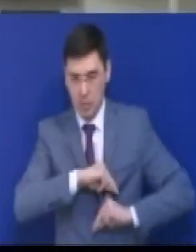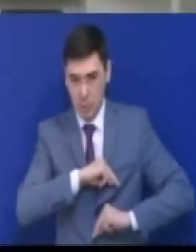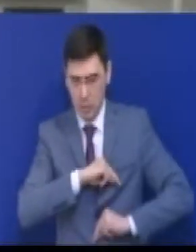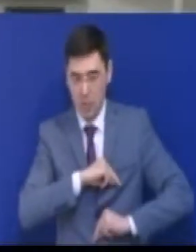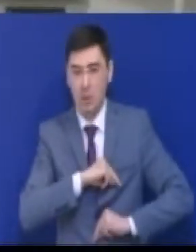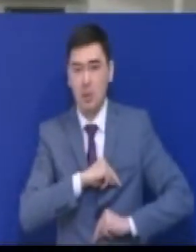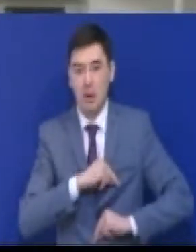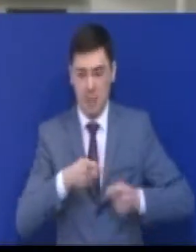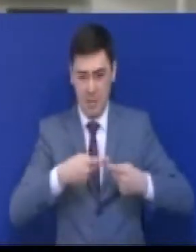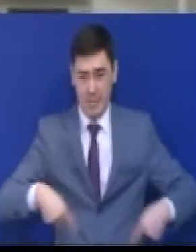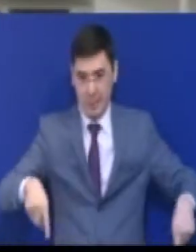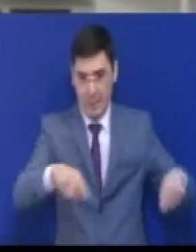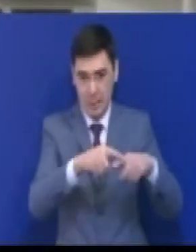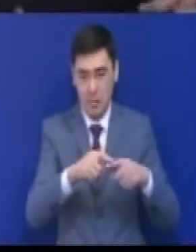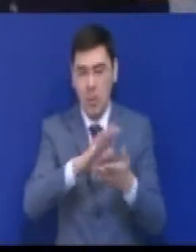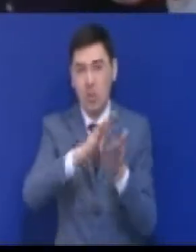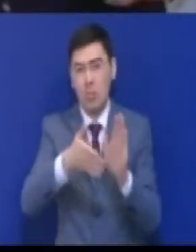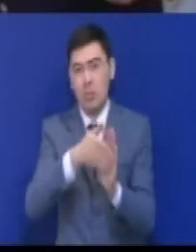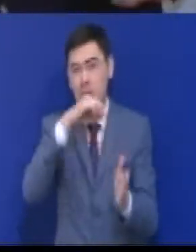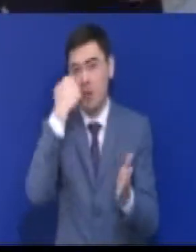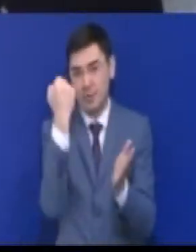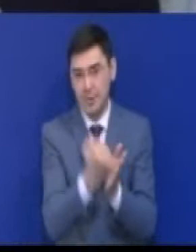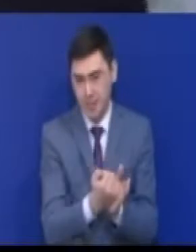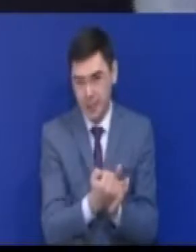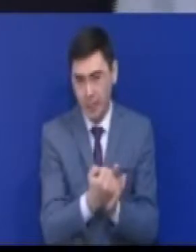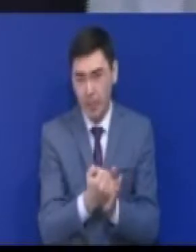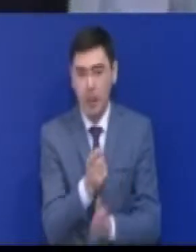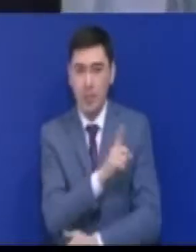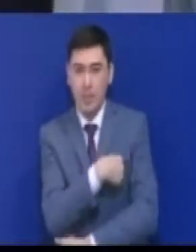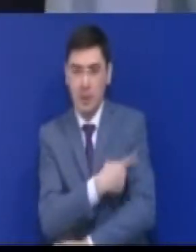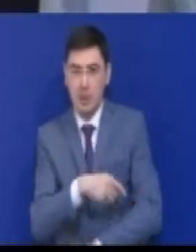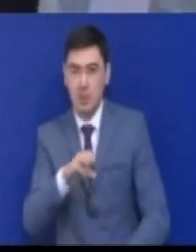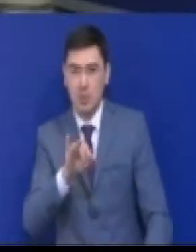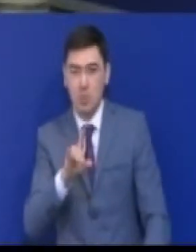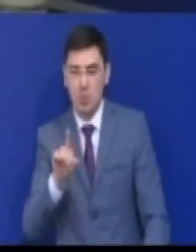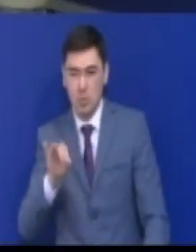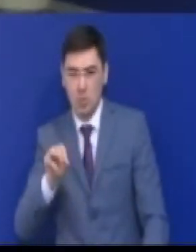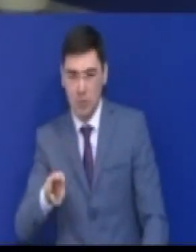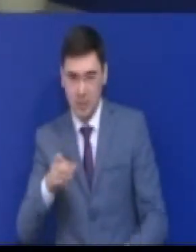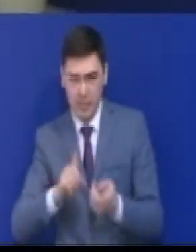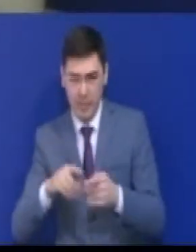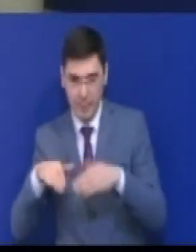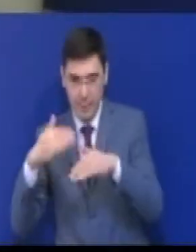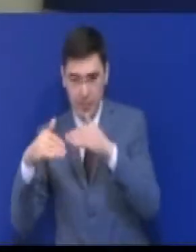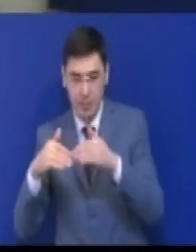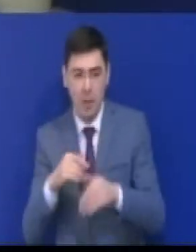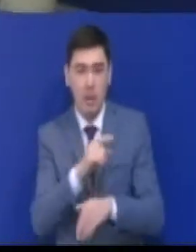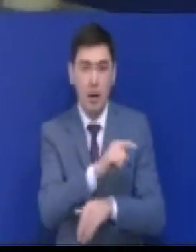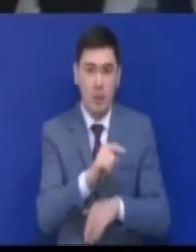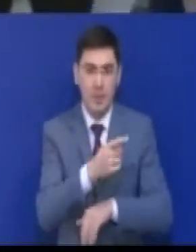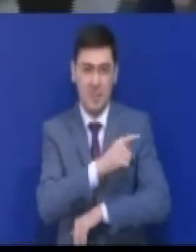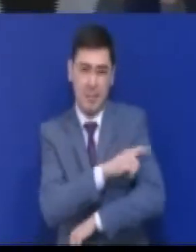мақсатында меморандумға қол қойды. Бұл алдағы уақытта медициналық туризмді дамыту шеңберінде өңір тұрғындарының